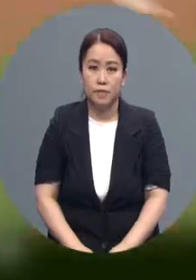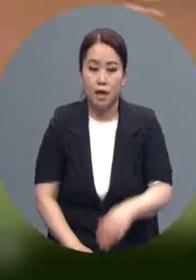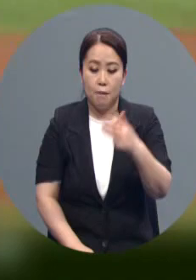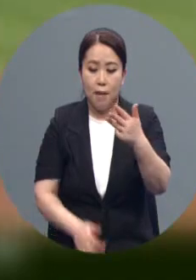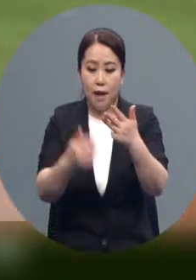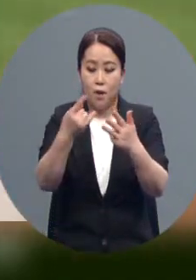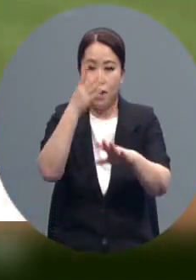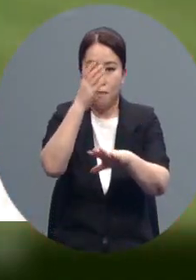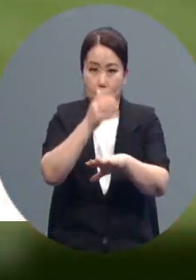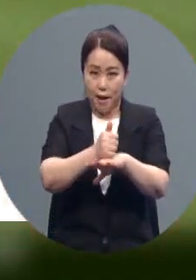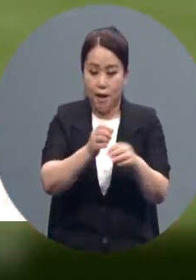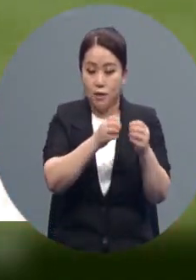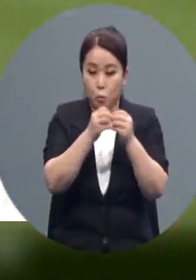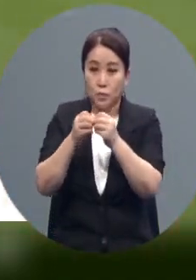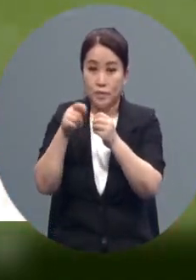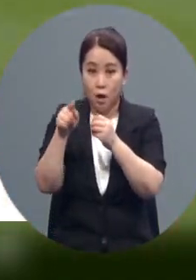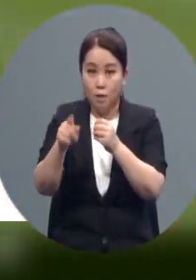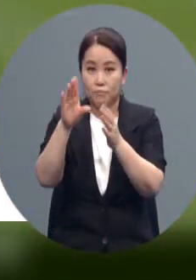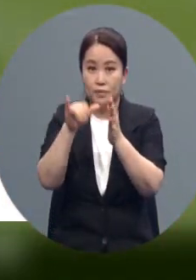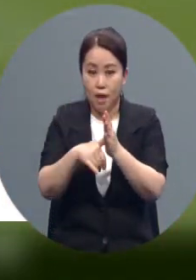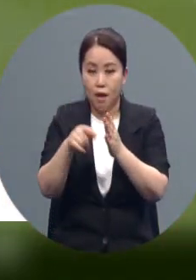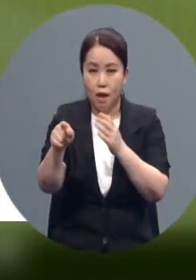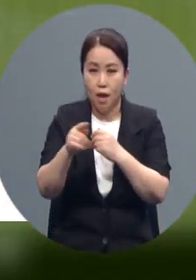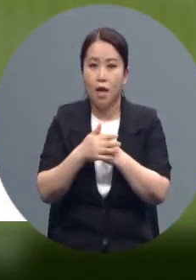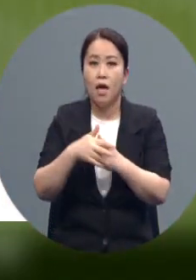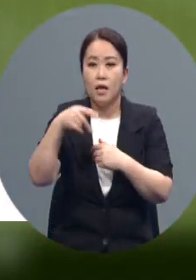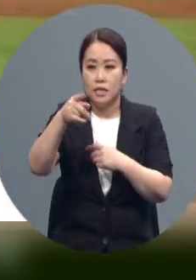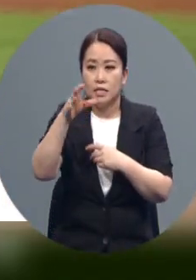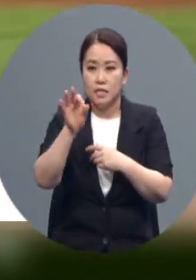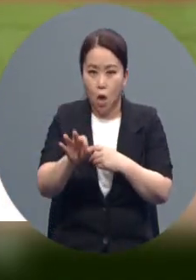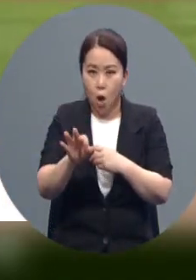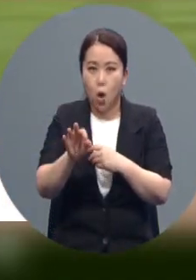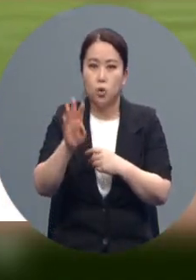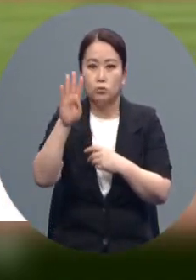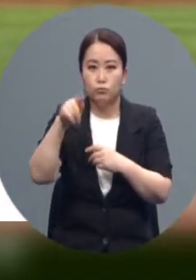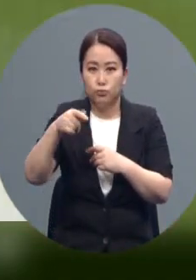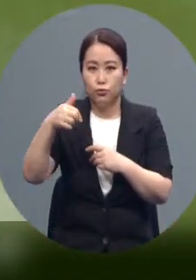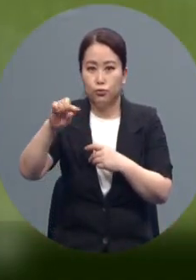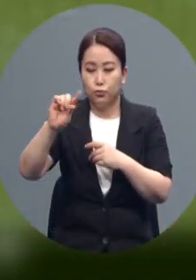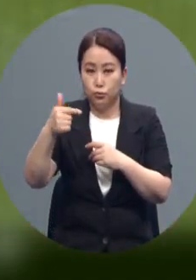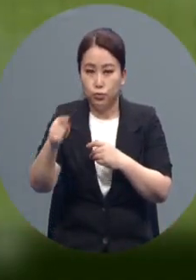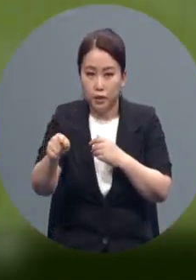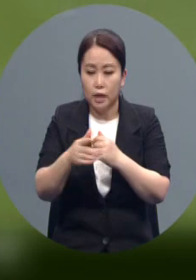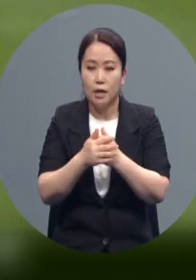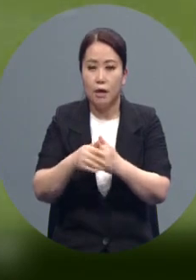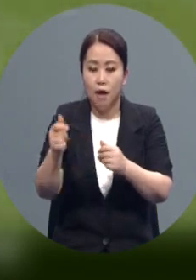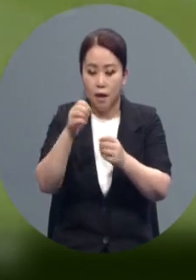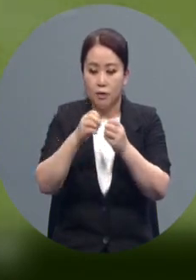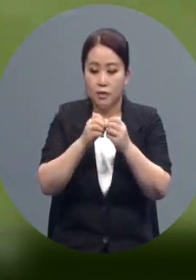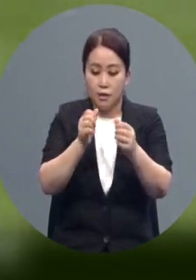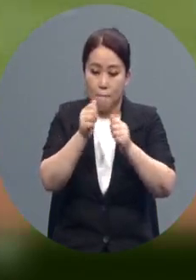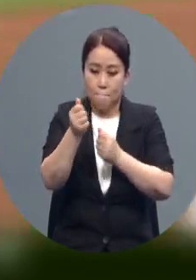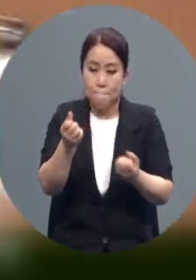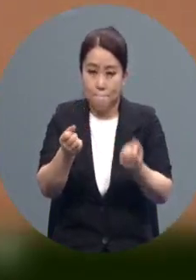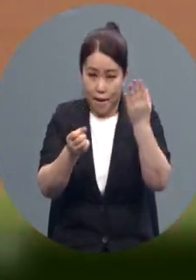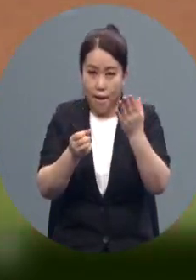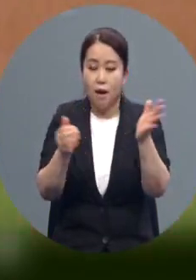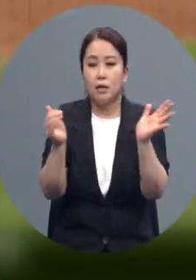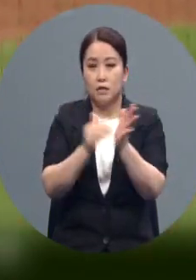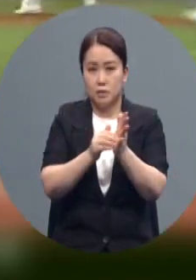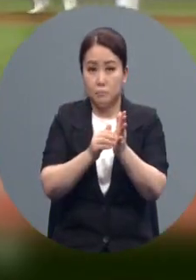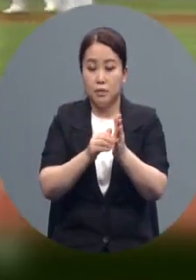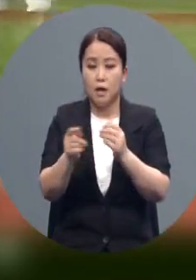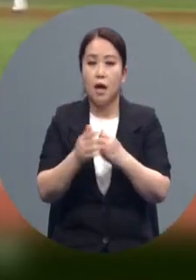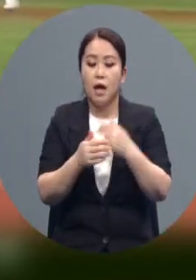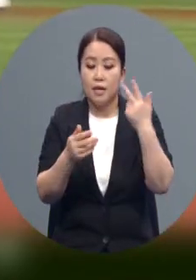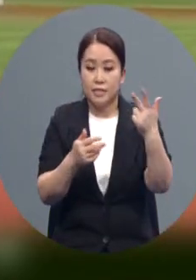8회 말 동점. 1-4만루에서 정보균이 역전 2루타를 때려냅니다. SSG를 상대로 7-4 역전승을